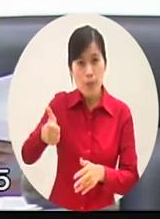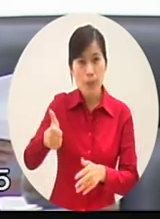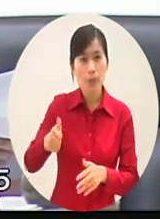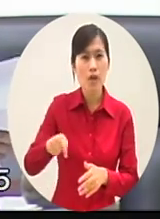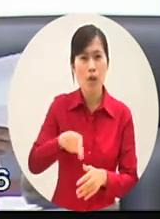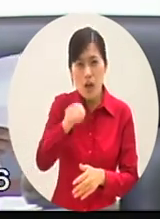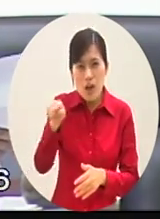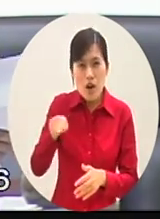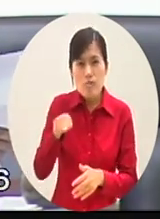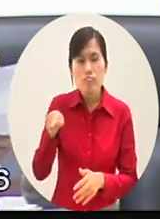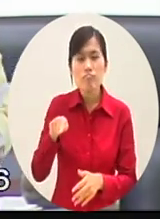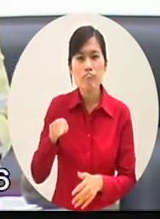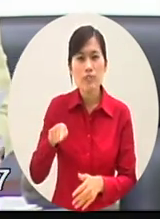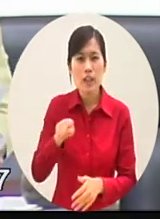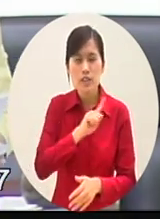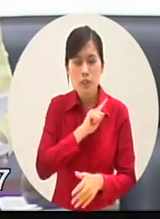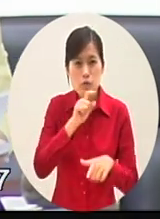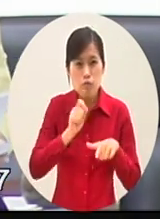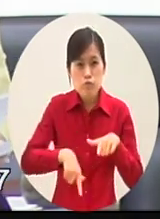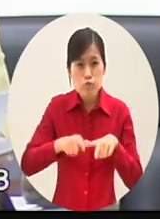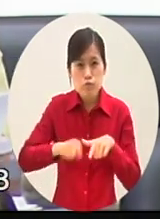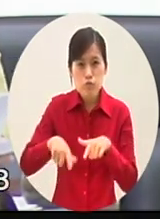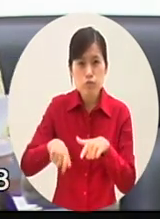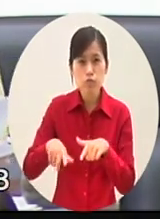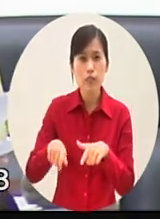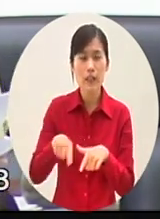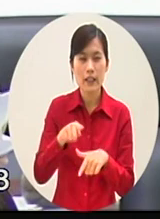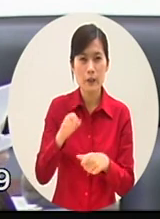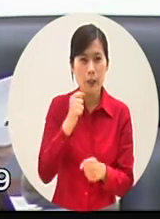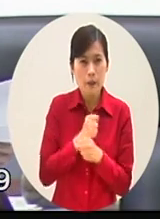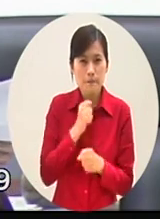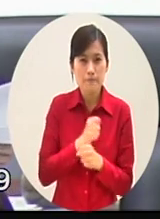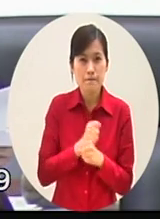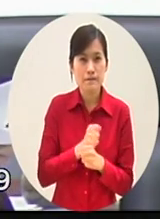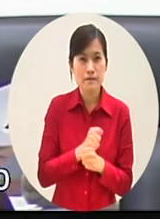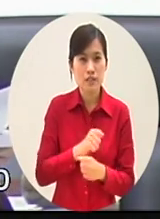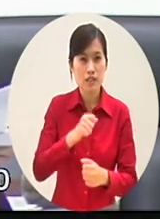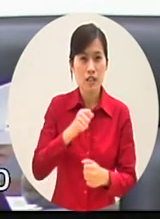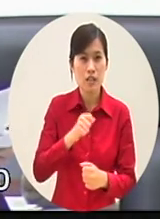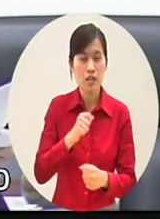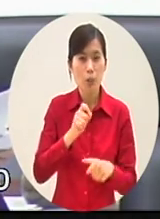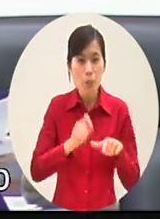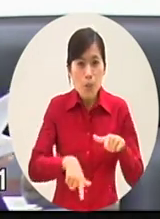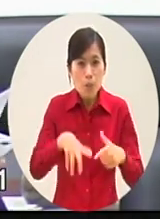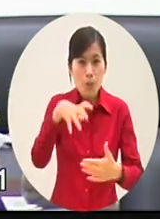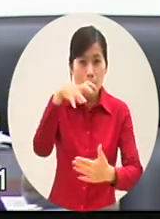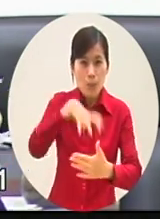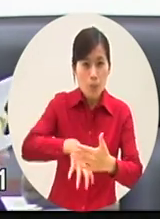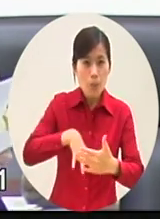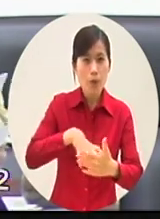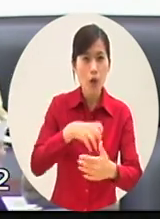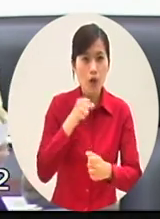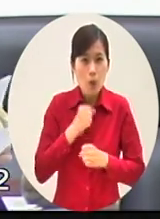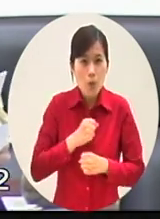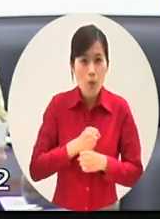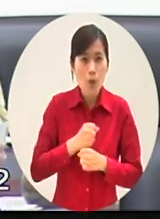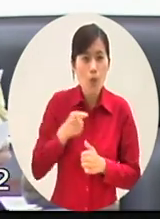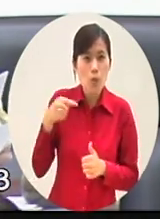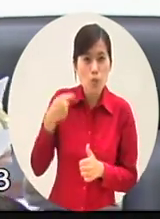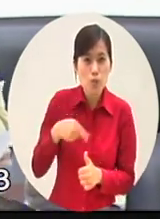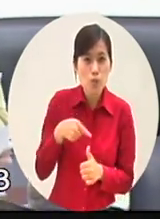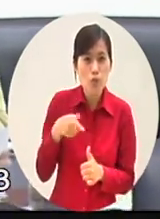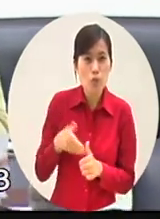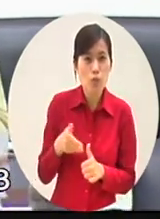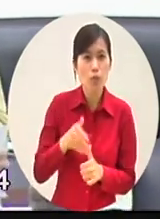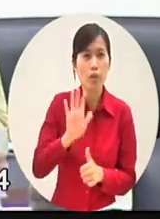在他们自己的内部里面做，那我不知道大家晓不晓得，其实他们这一些在台湾